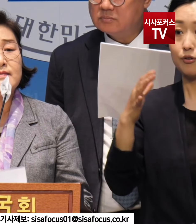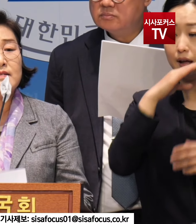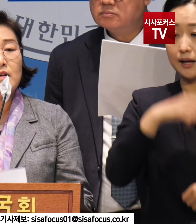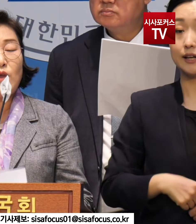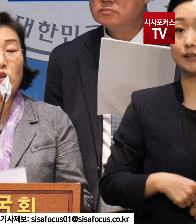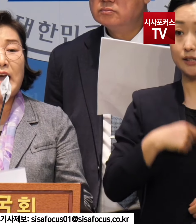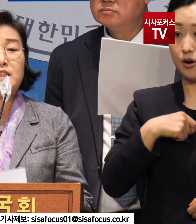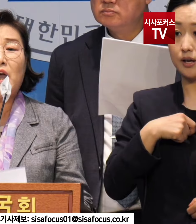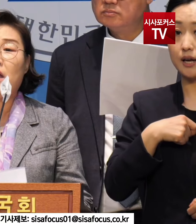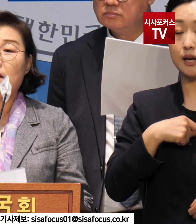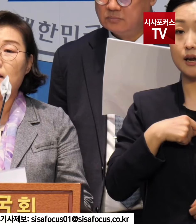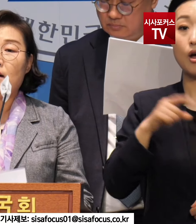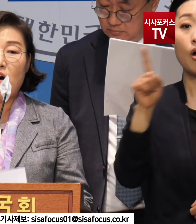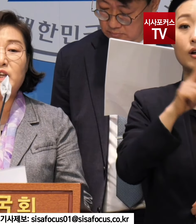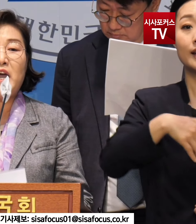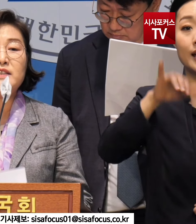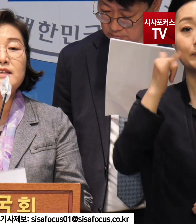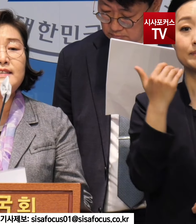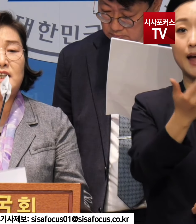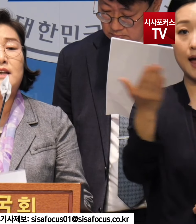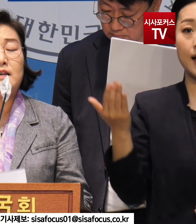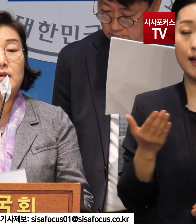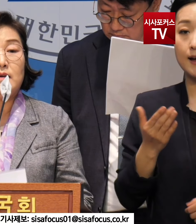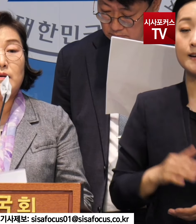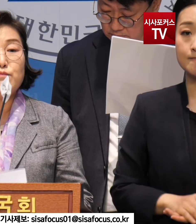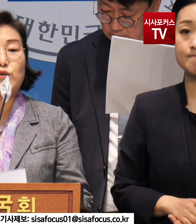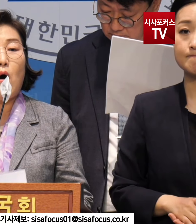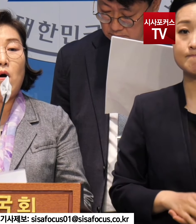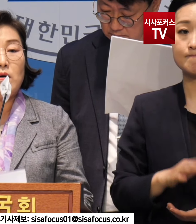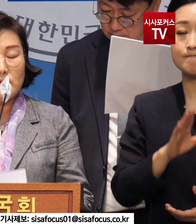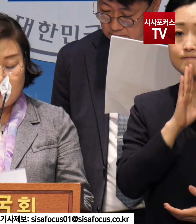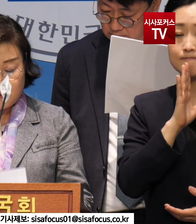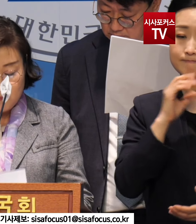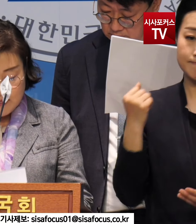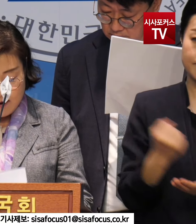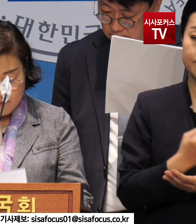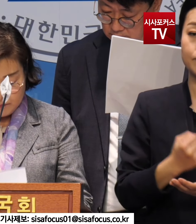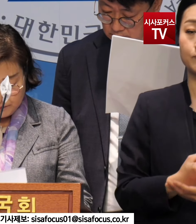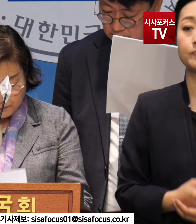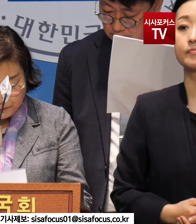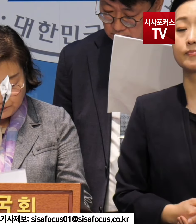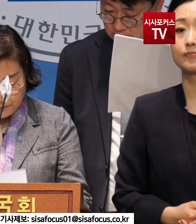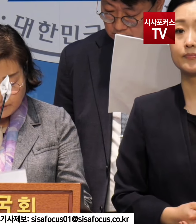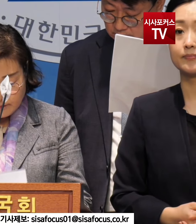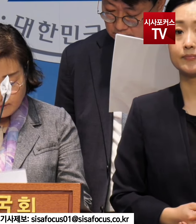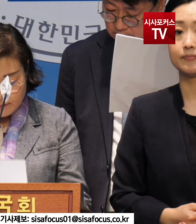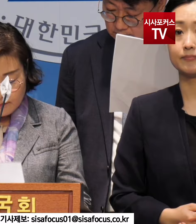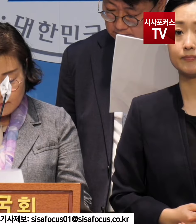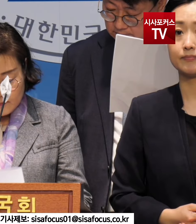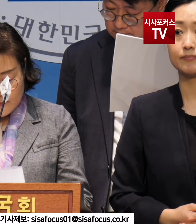정의는 도대체 어디에 있는지 묻고 싶습니다.